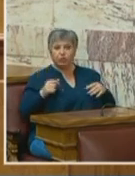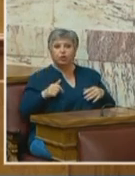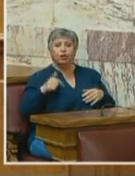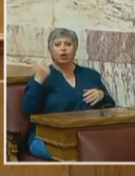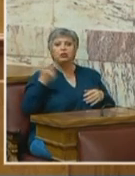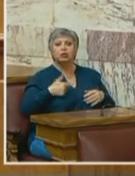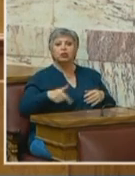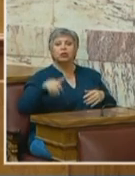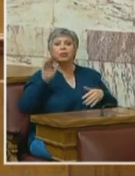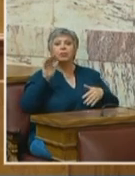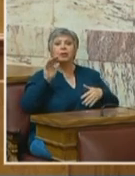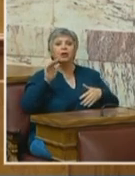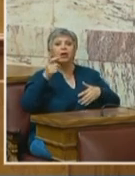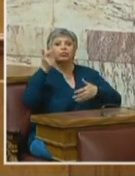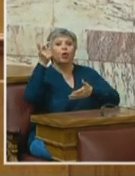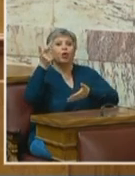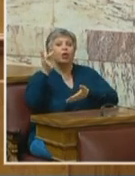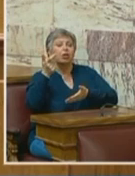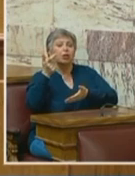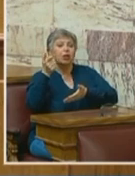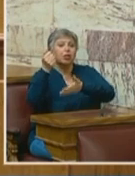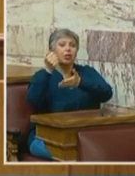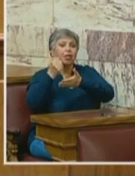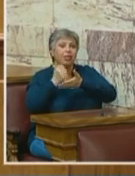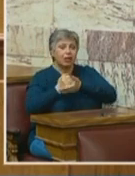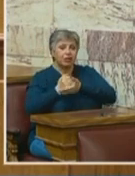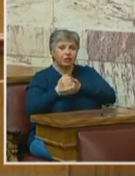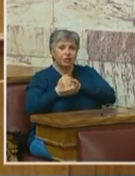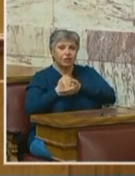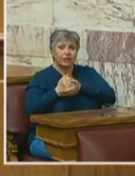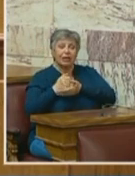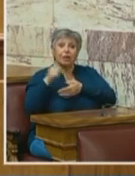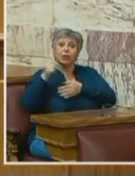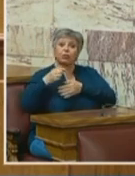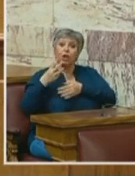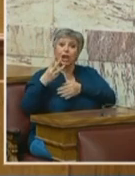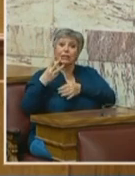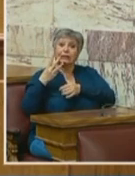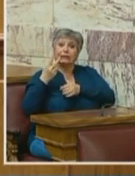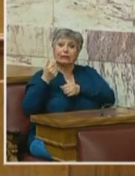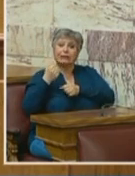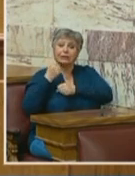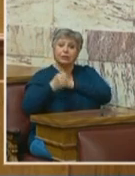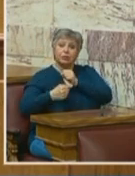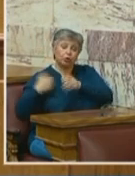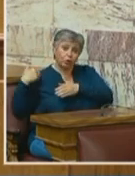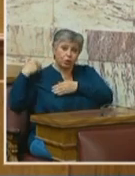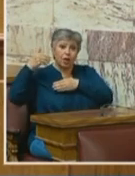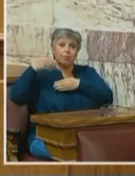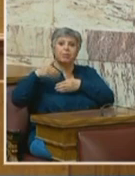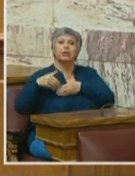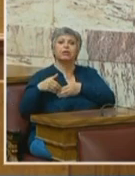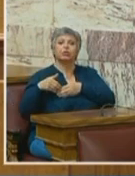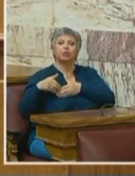χωρίς μνημόνιο. Και μετά από 3,5 χρόνια του κύριου Τσίπρα και του κύριου Καμένου στην εξουσία,